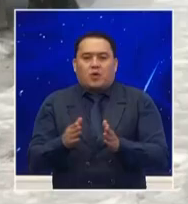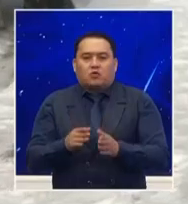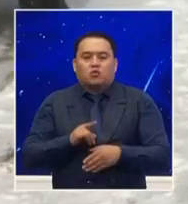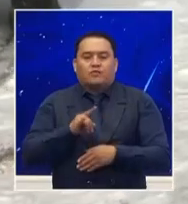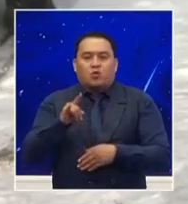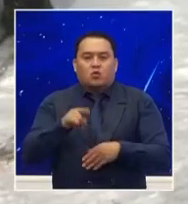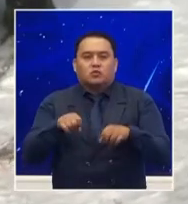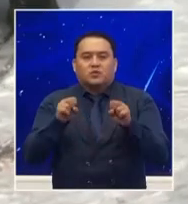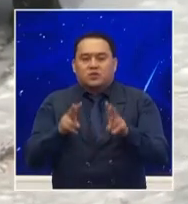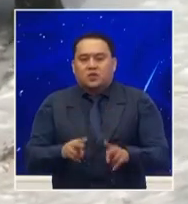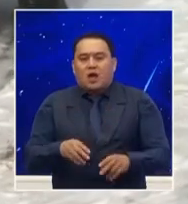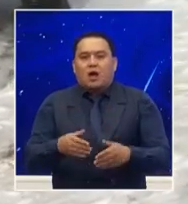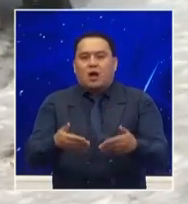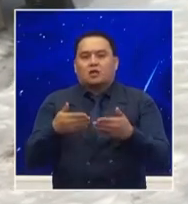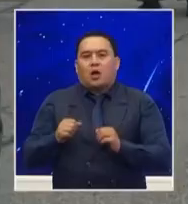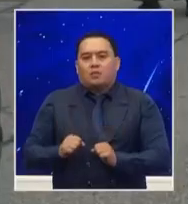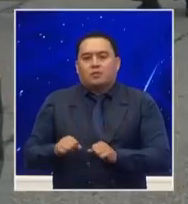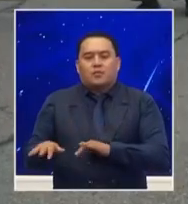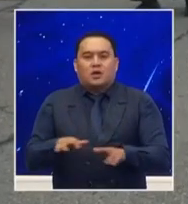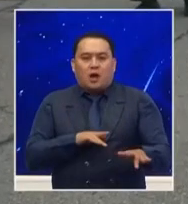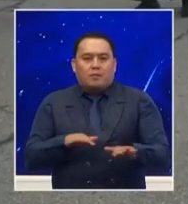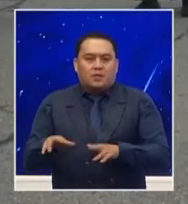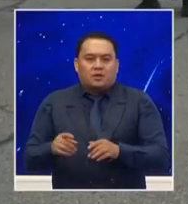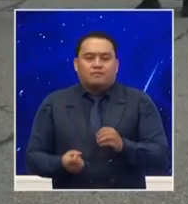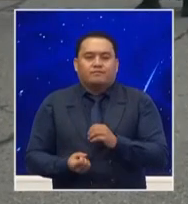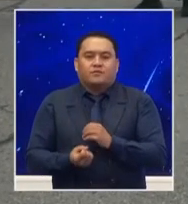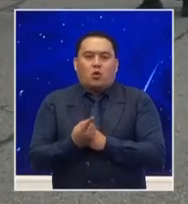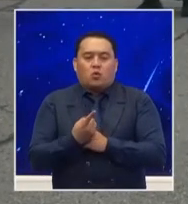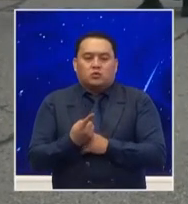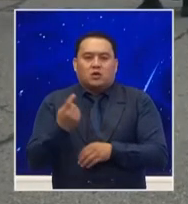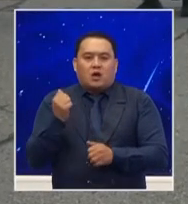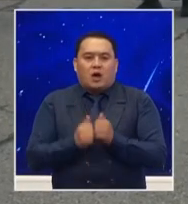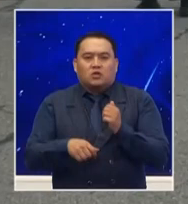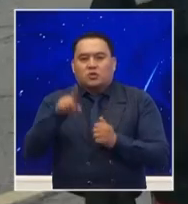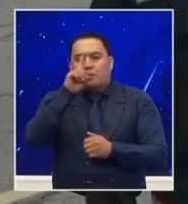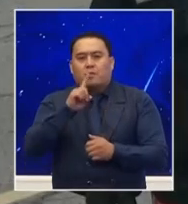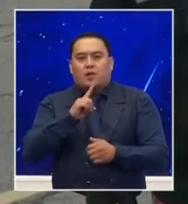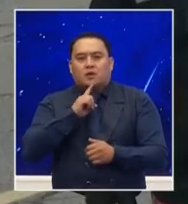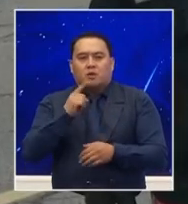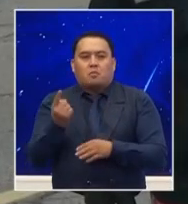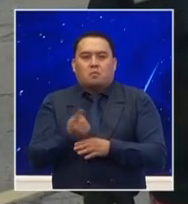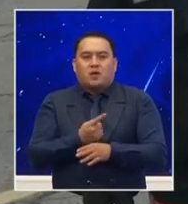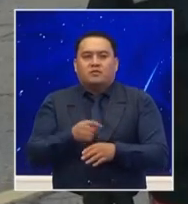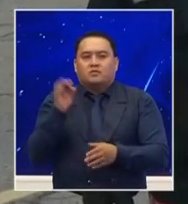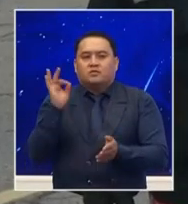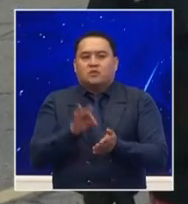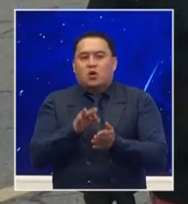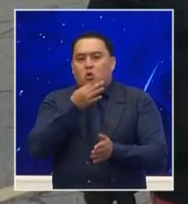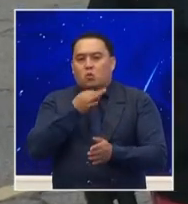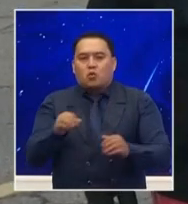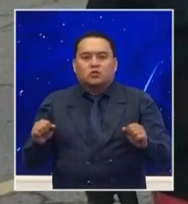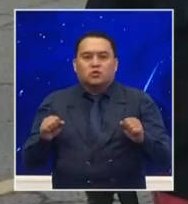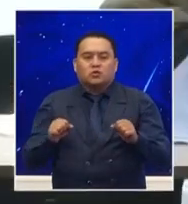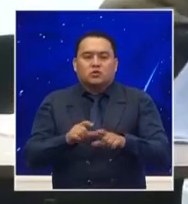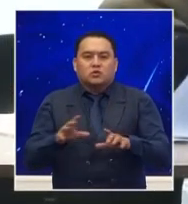судов. Специальные профилактические мероприятия по тушению возгораний здесь проводят каждый месяц. Ведь первоочередная задача любого